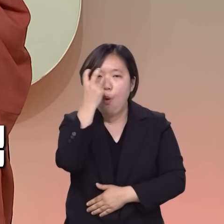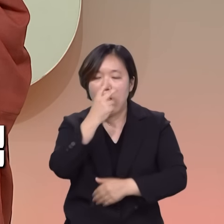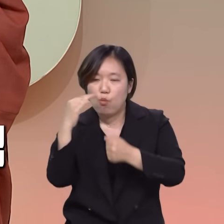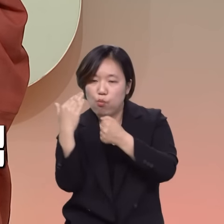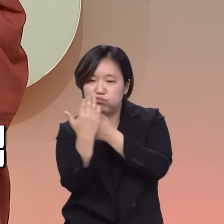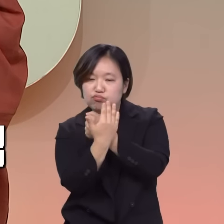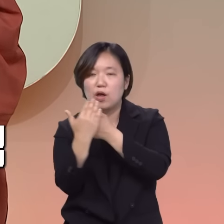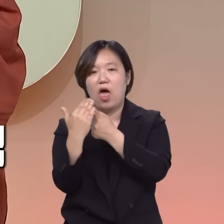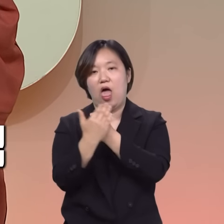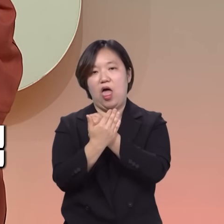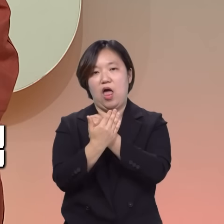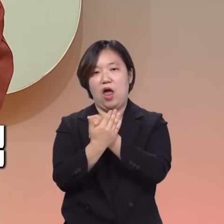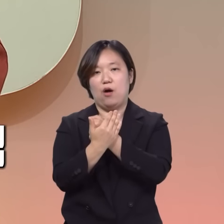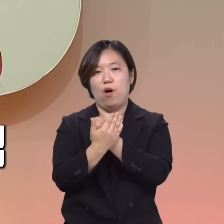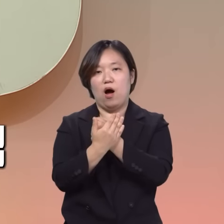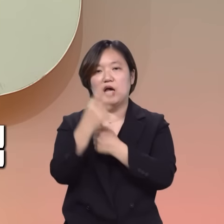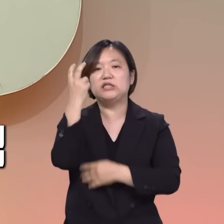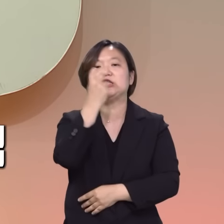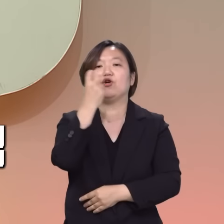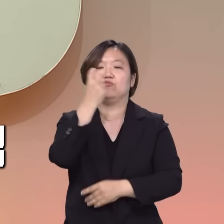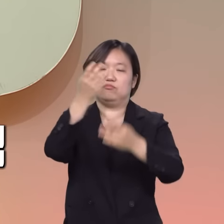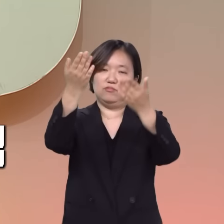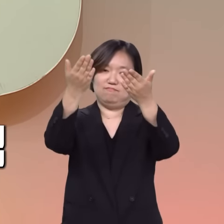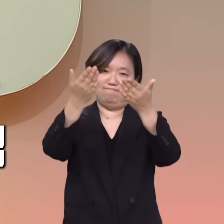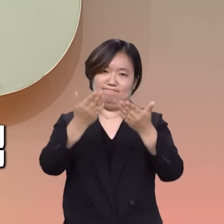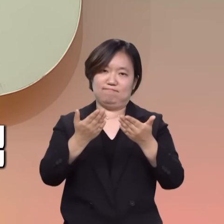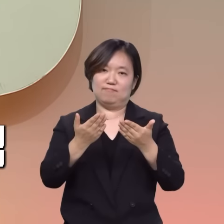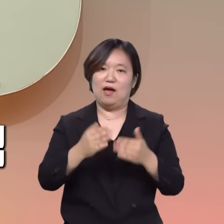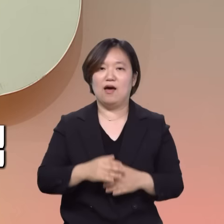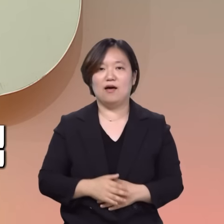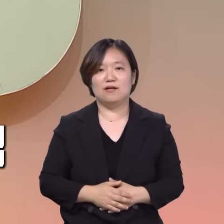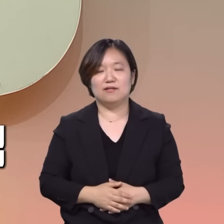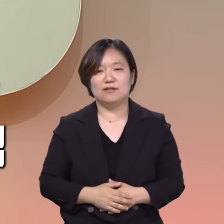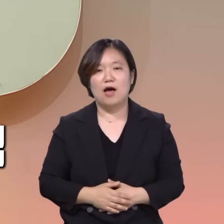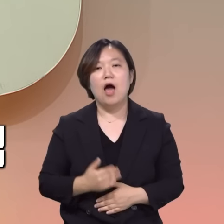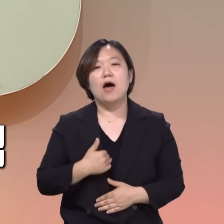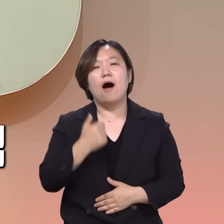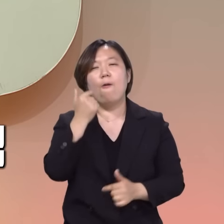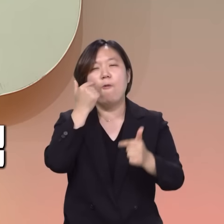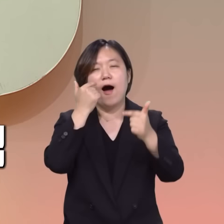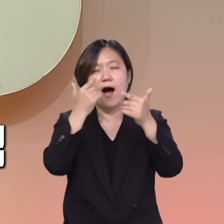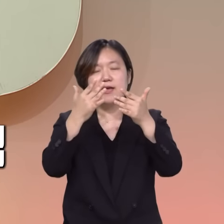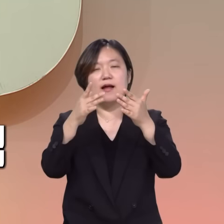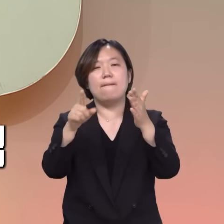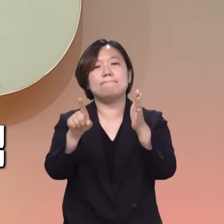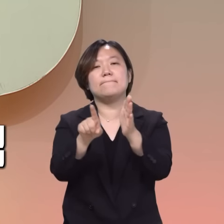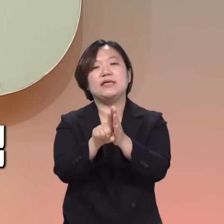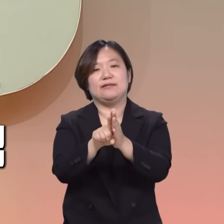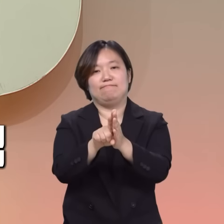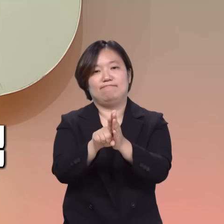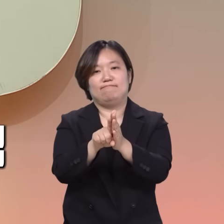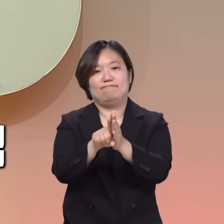보호하고 우리를 지켜 주실 것이다라는 그런 확신을 가지시기